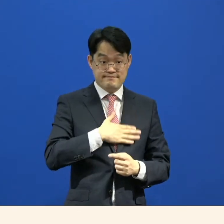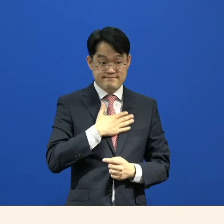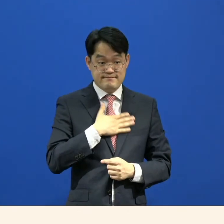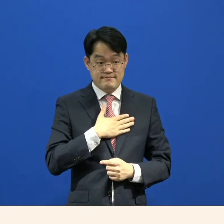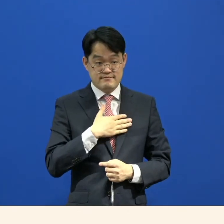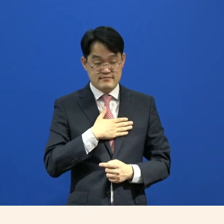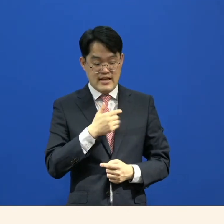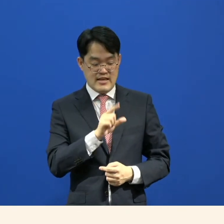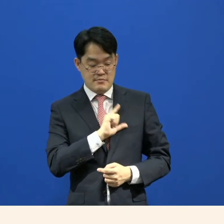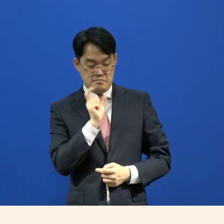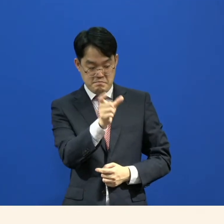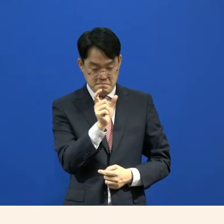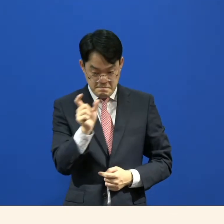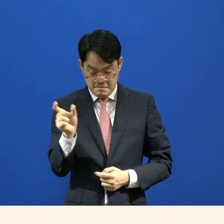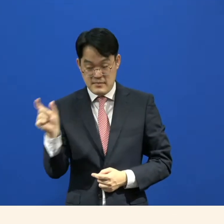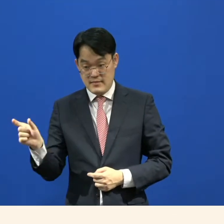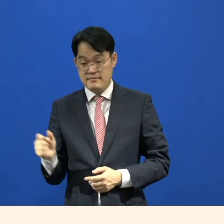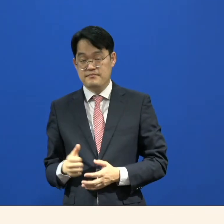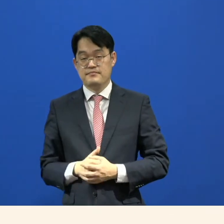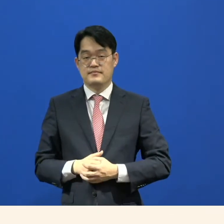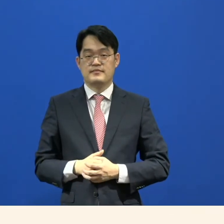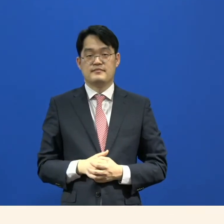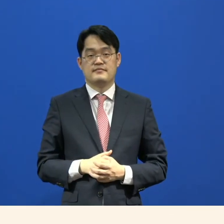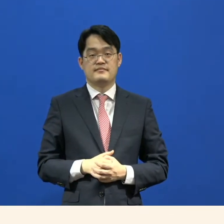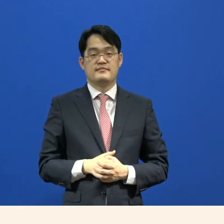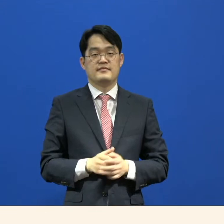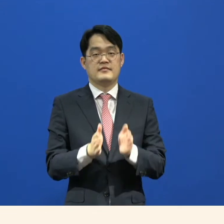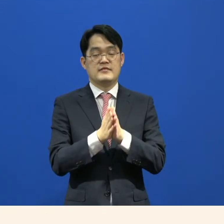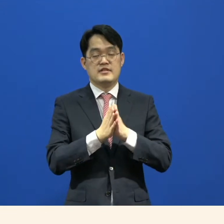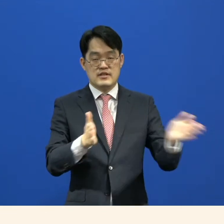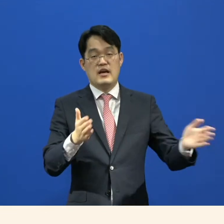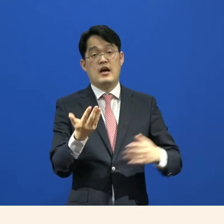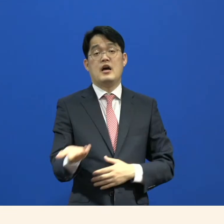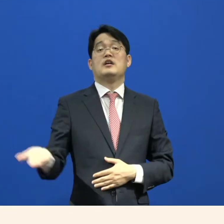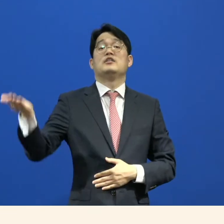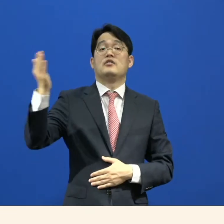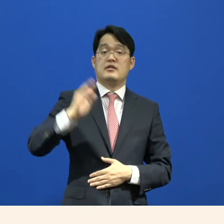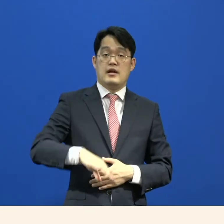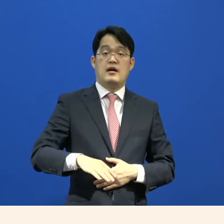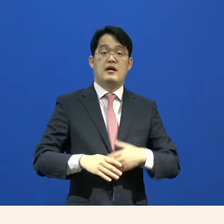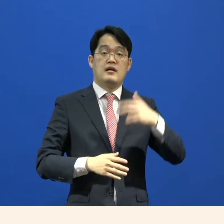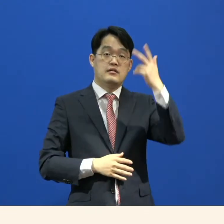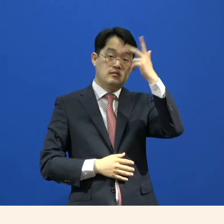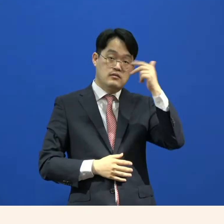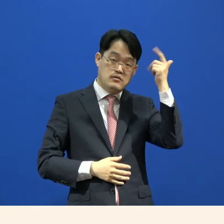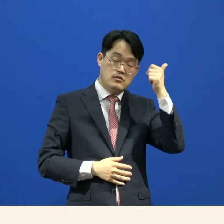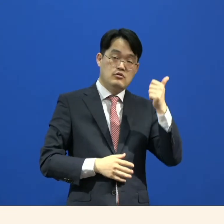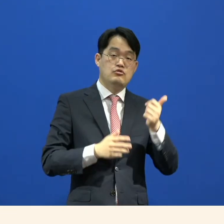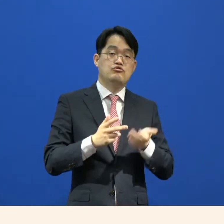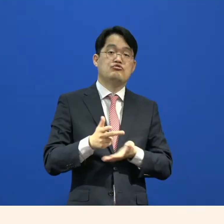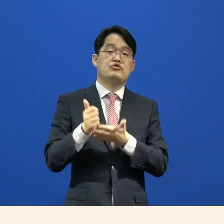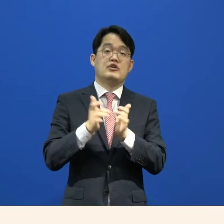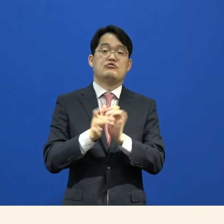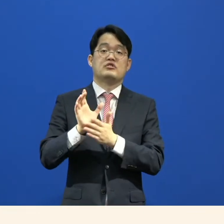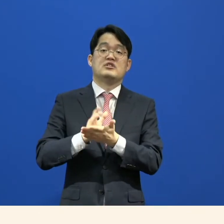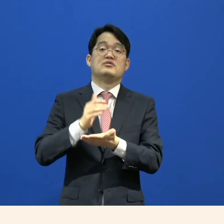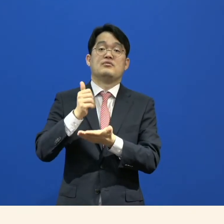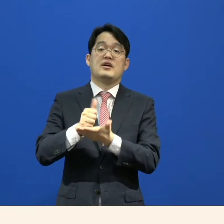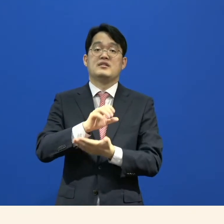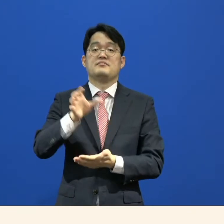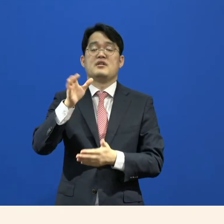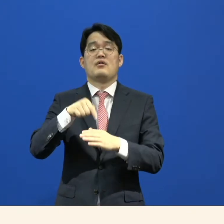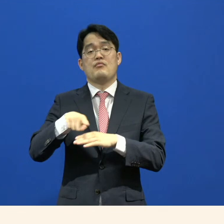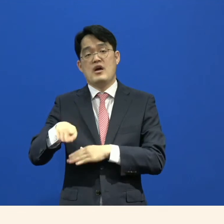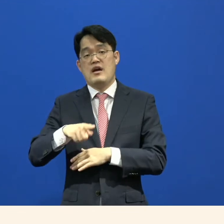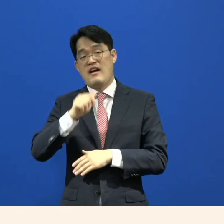대해서 그러네. 자기 이름을 그게 넣으시면 되겠습니다. 시작. 그러나 이규현은 우리 주 예수 그리스도의 십자가